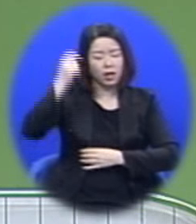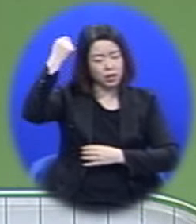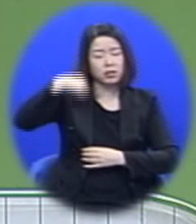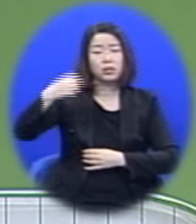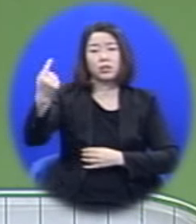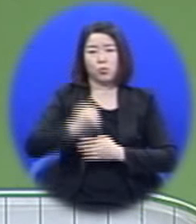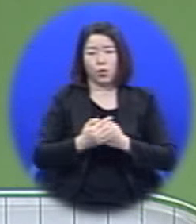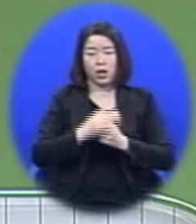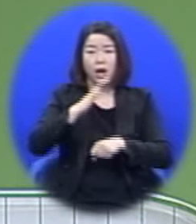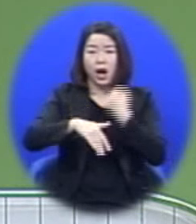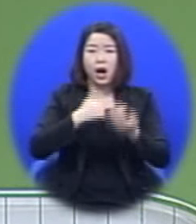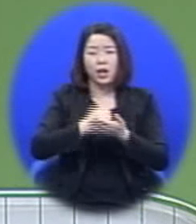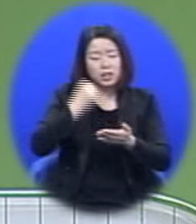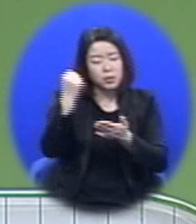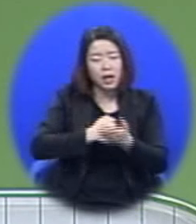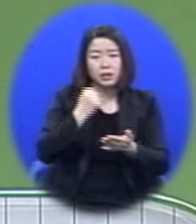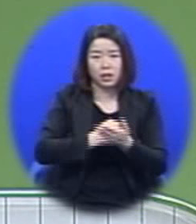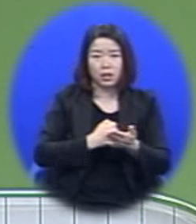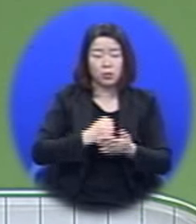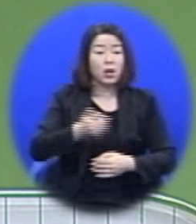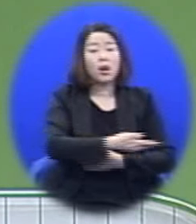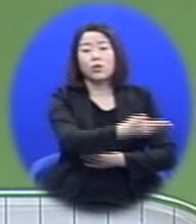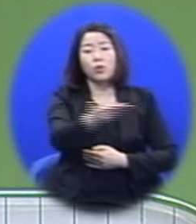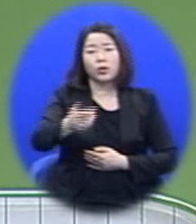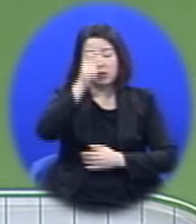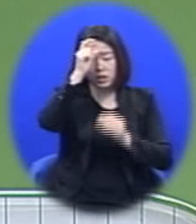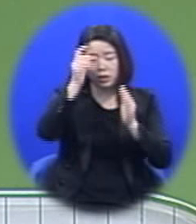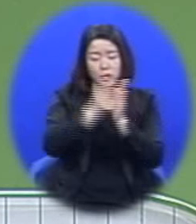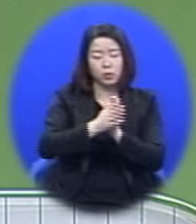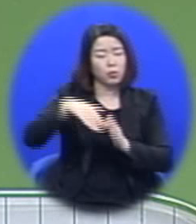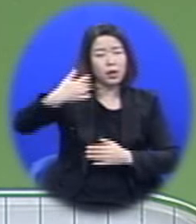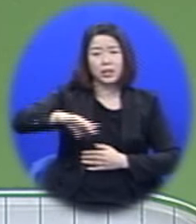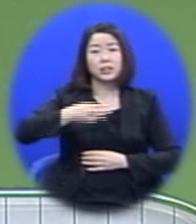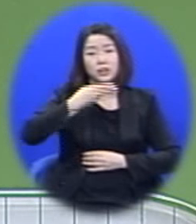하나님의 안타까움, 너희들이 기도하지 않는다.